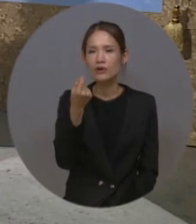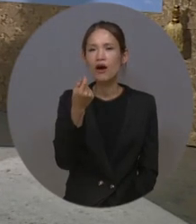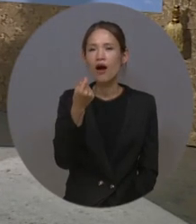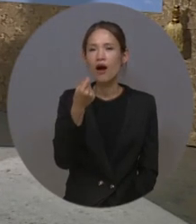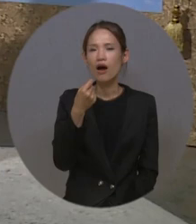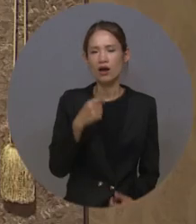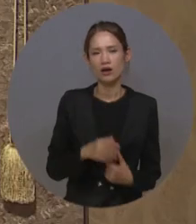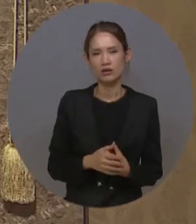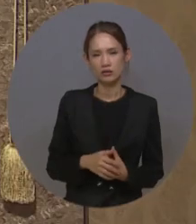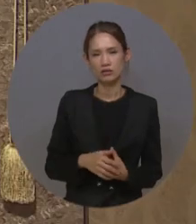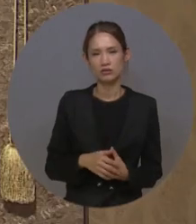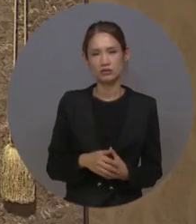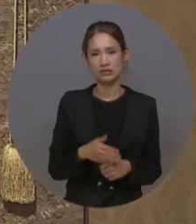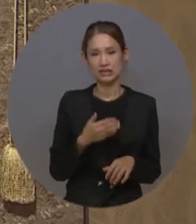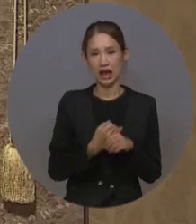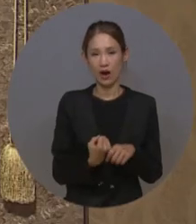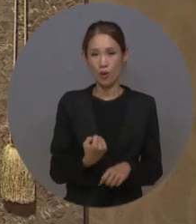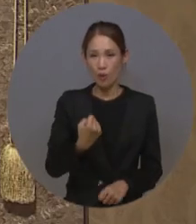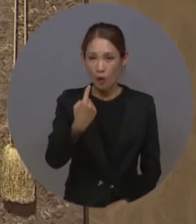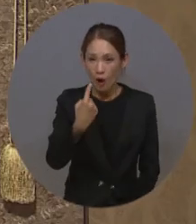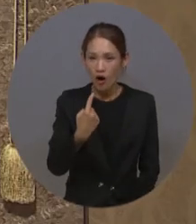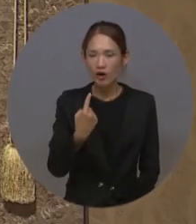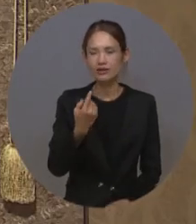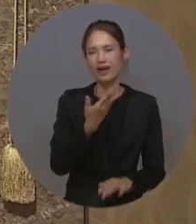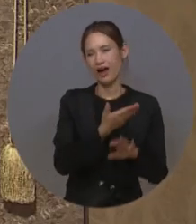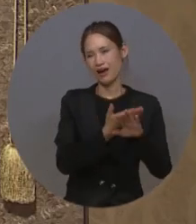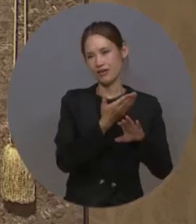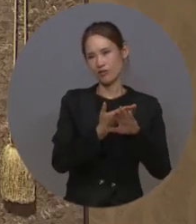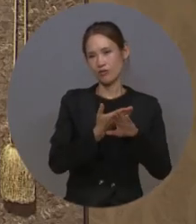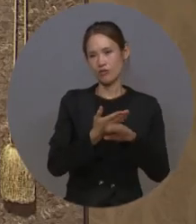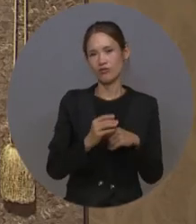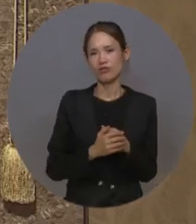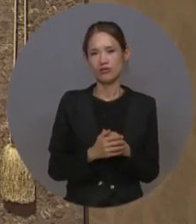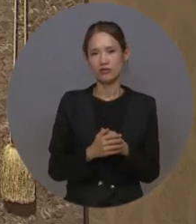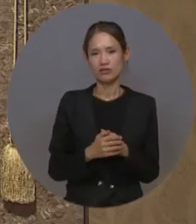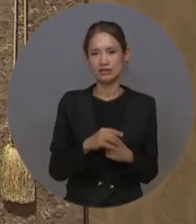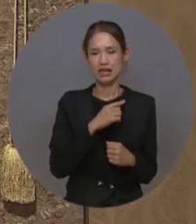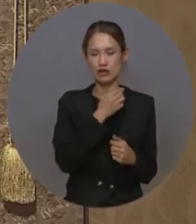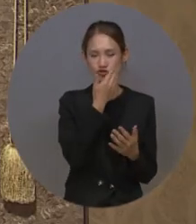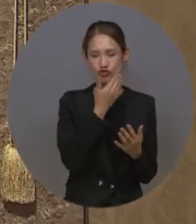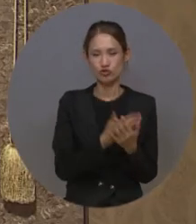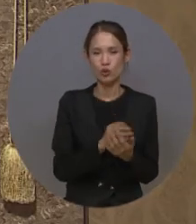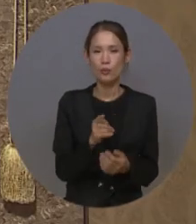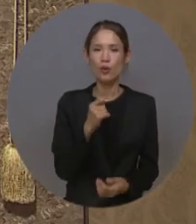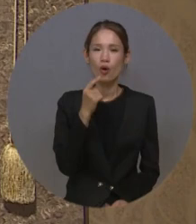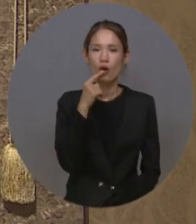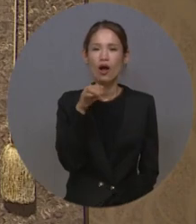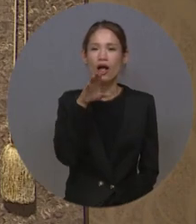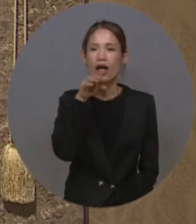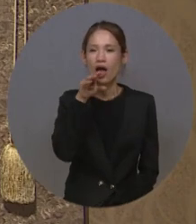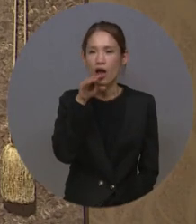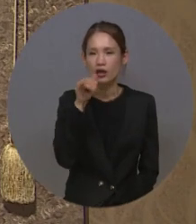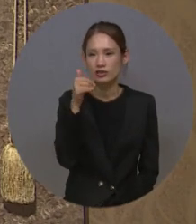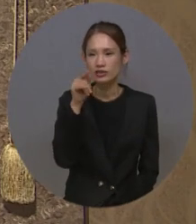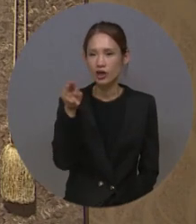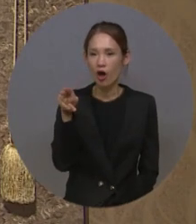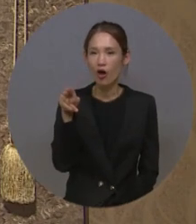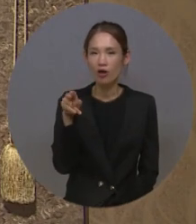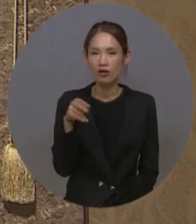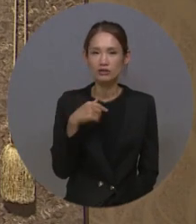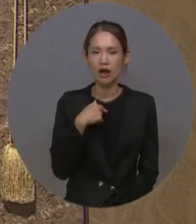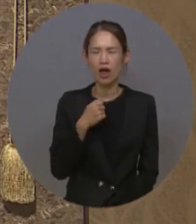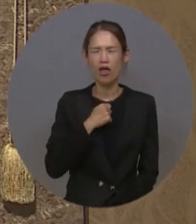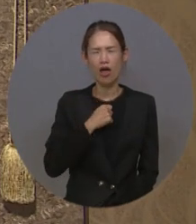이거지 다른 원인은 부차적인 거예요. 가장 주범이 혀인데 네. 제가 좀 답답한 게